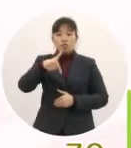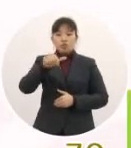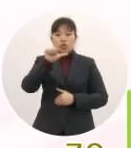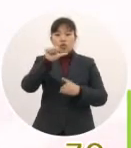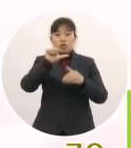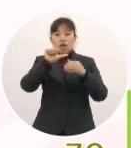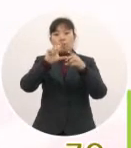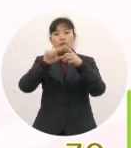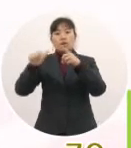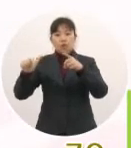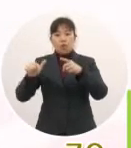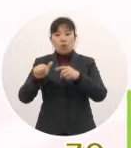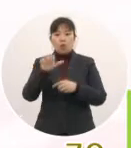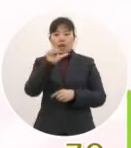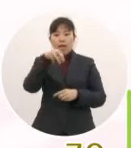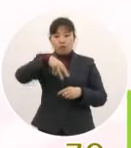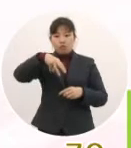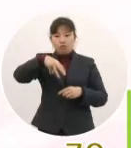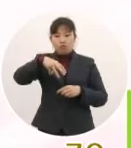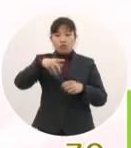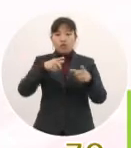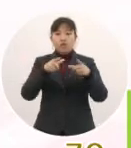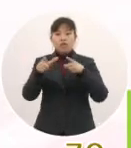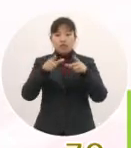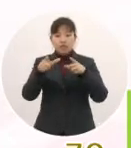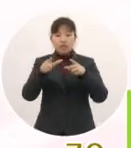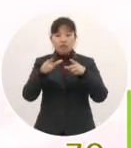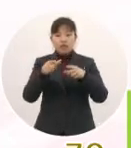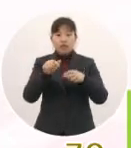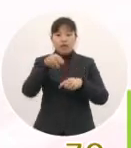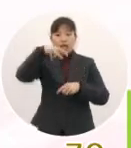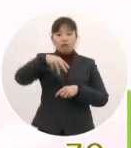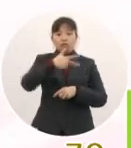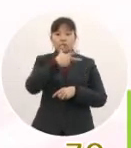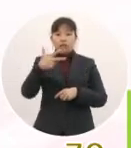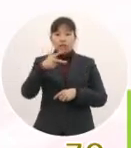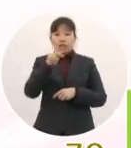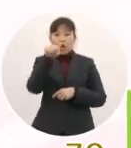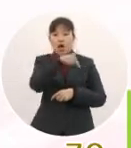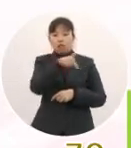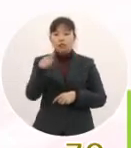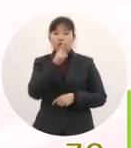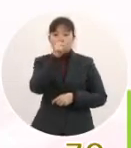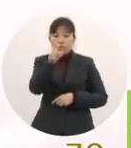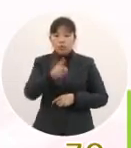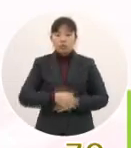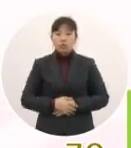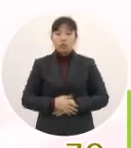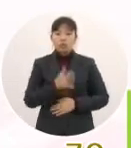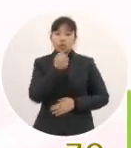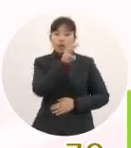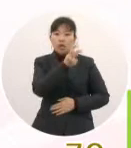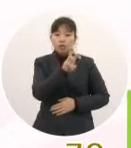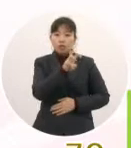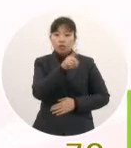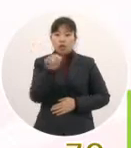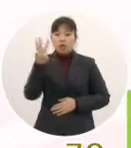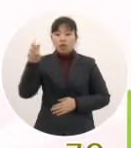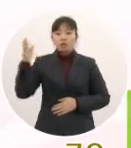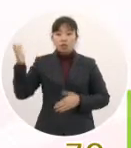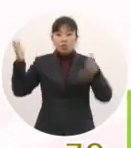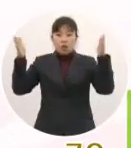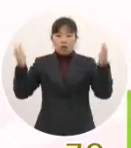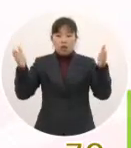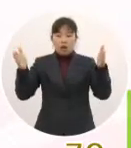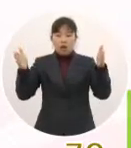の形に似た曲線を描くことから M 字カーブって言われているんだけど、30歳から34